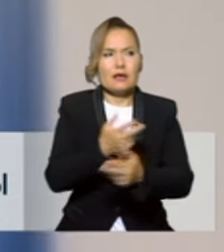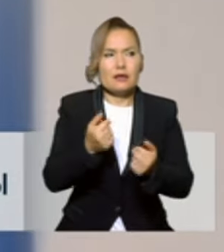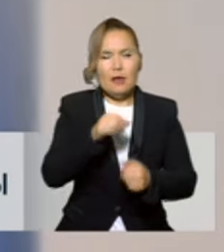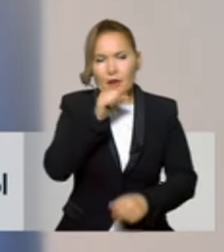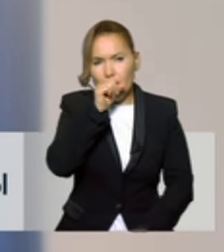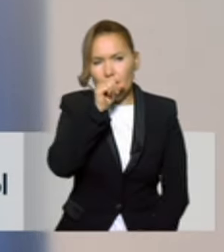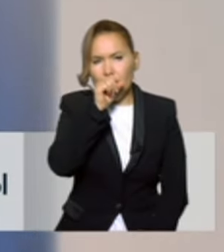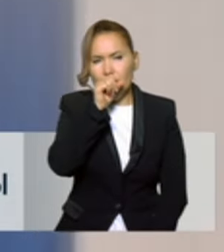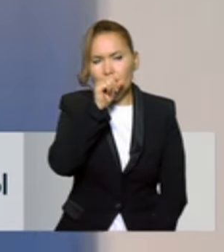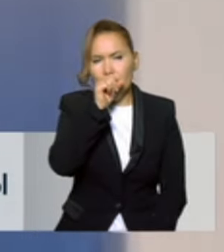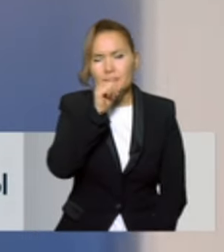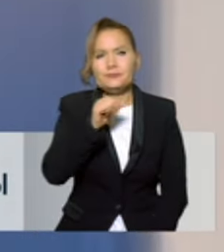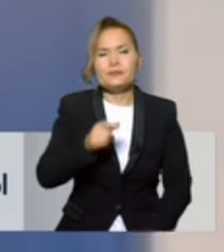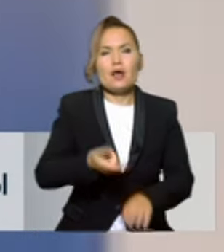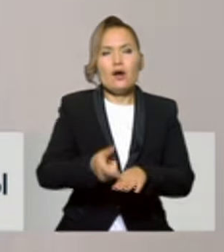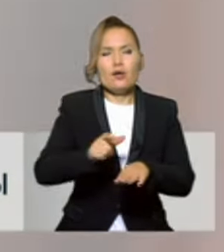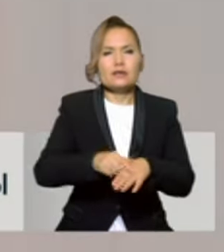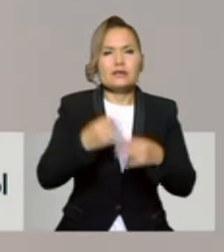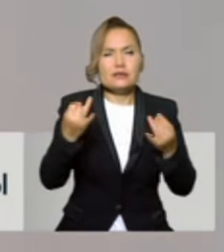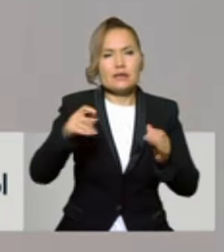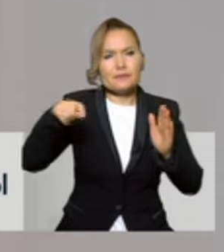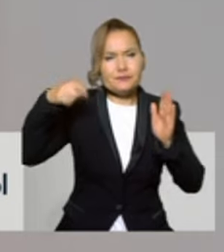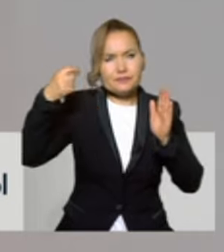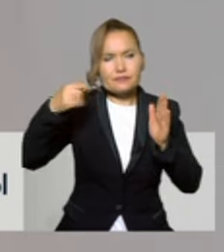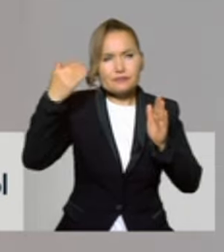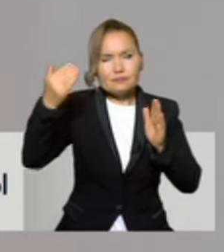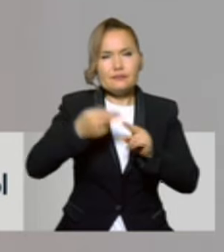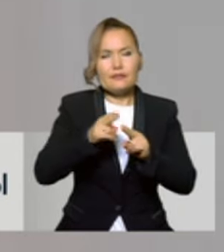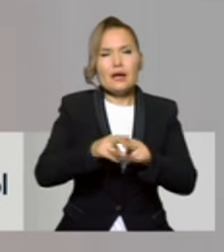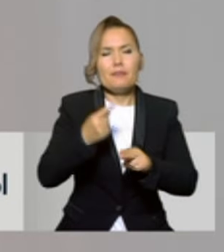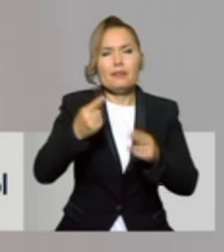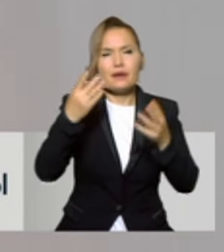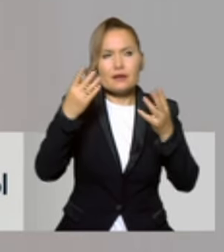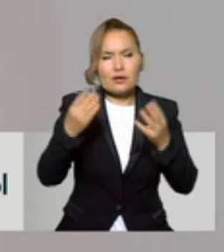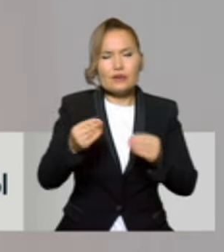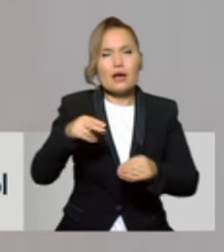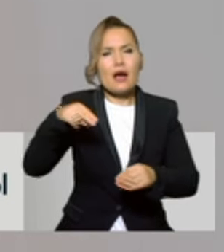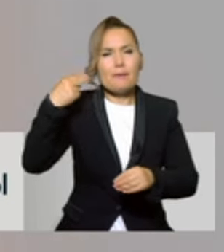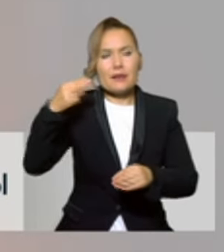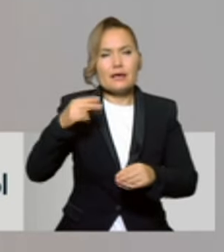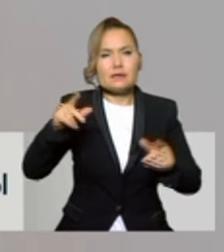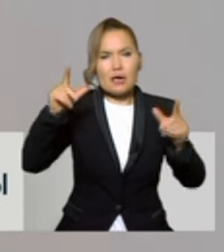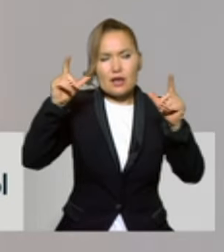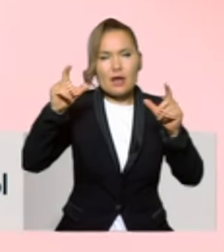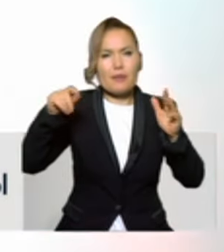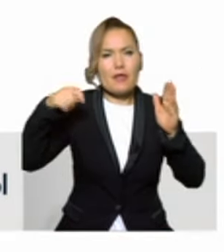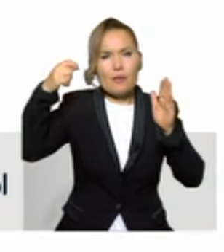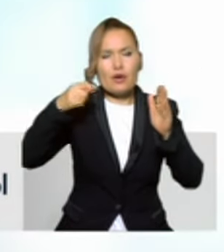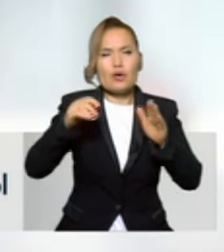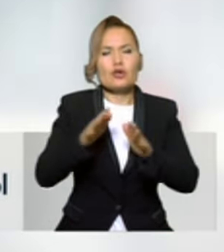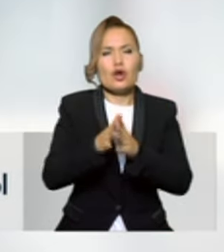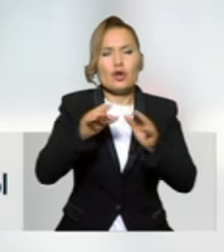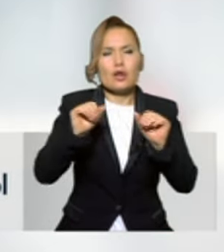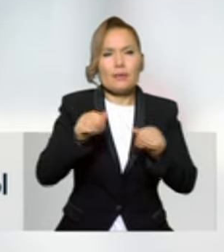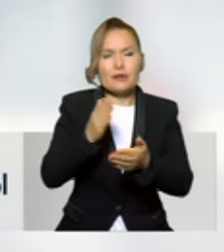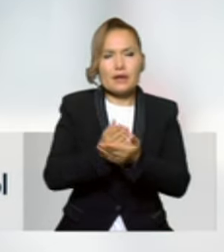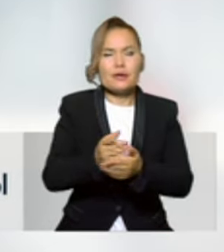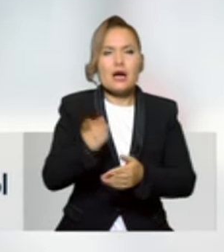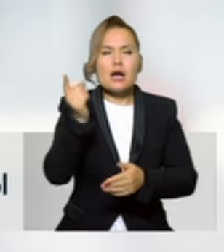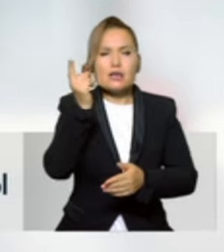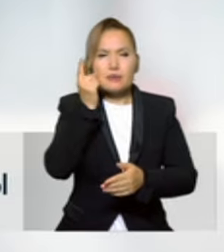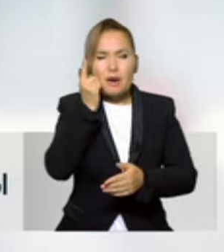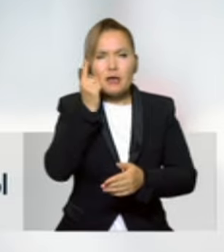ең креативті бейнероликтің авторы президенттің бір күндік мобилографы болған мүмкіндік алады. Әрі смартфонмен